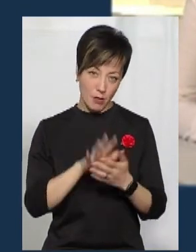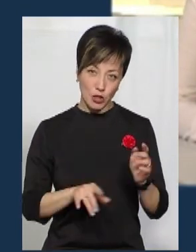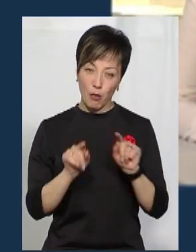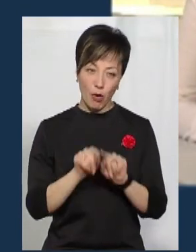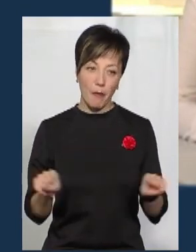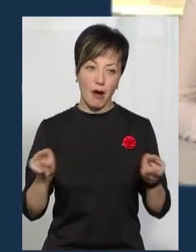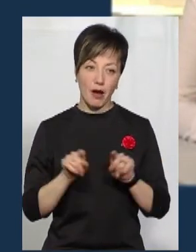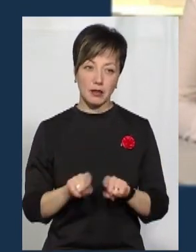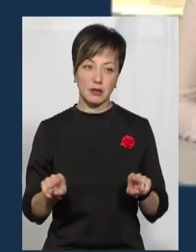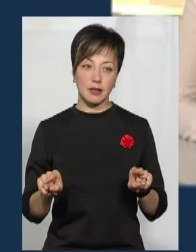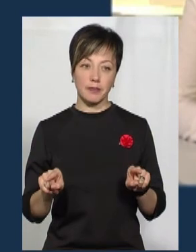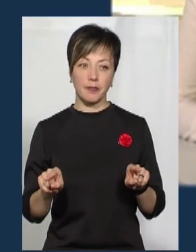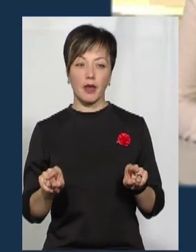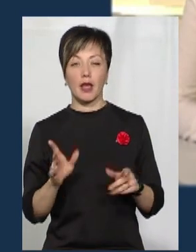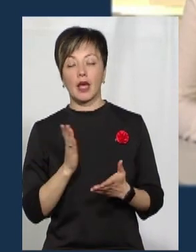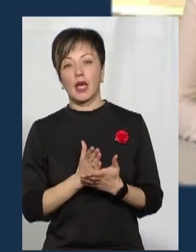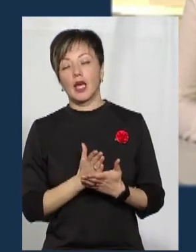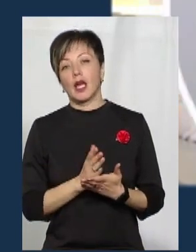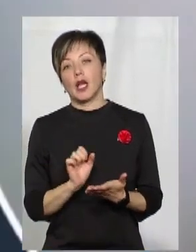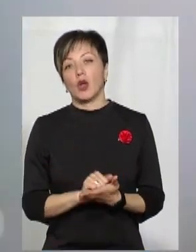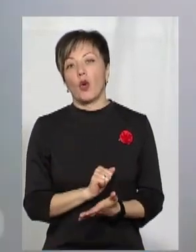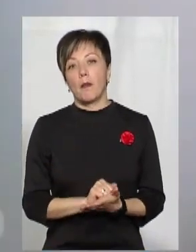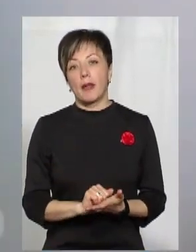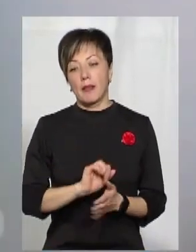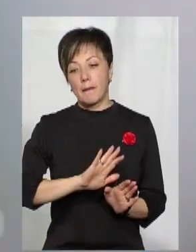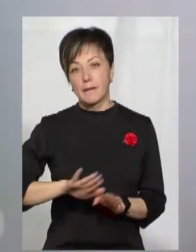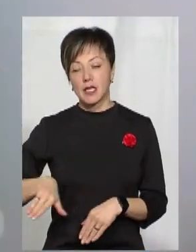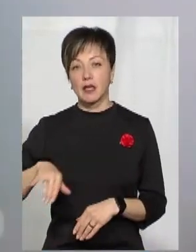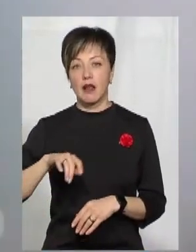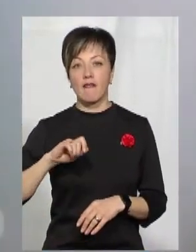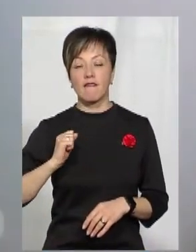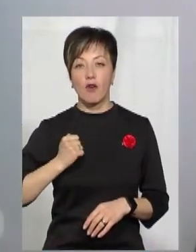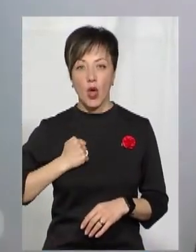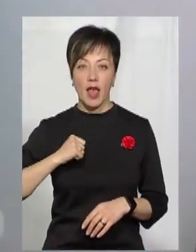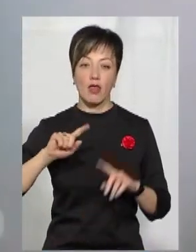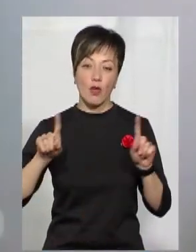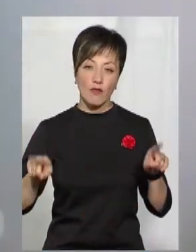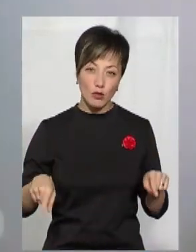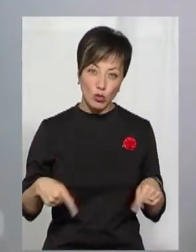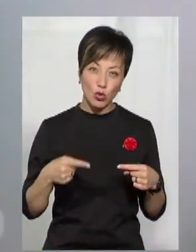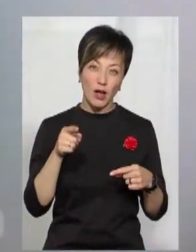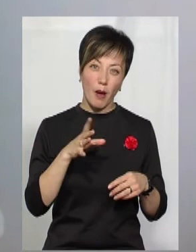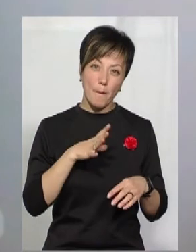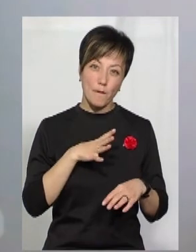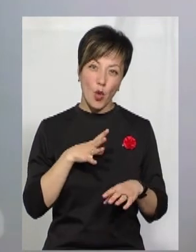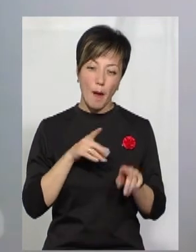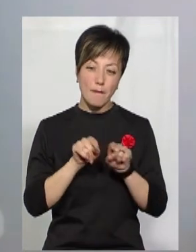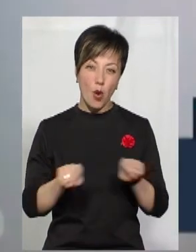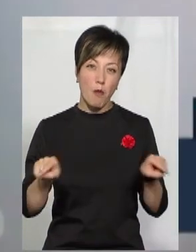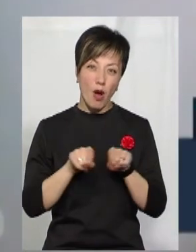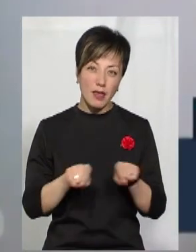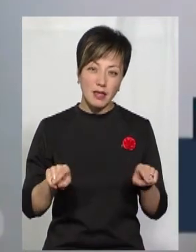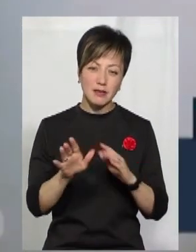є документів, які демонструють післявоєнну відбудову, і там такі пропагандистські були заклики